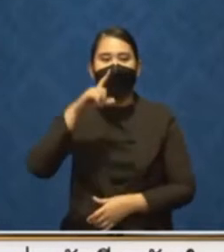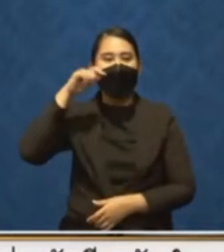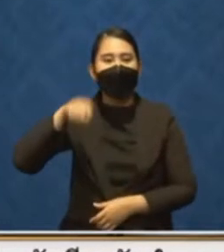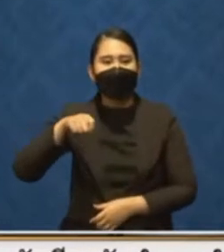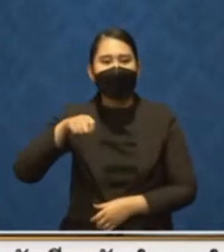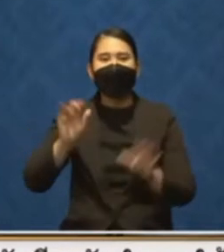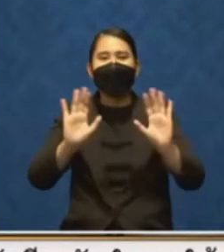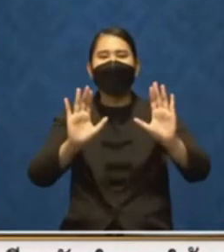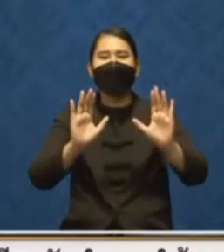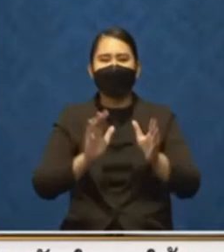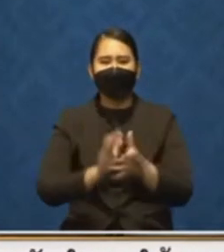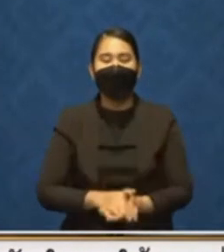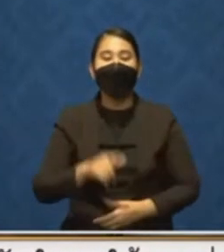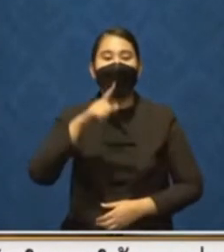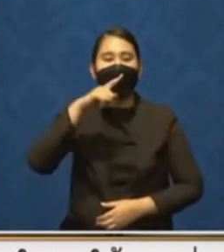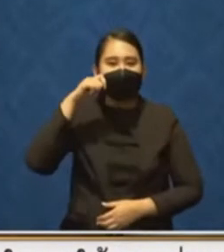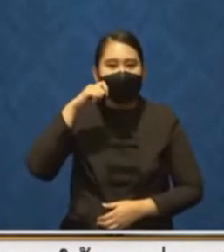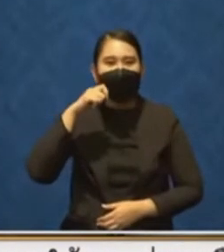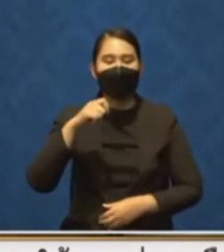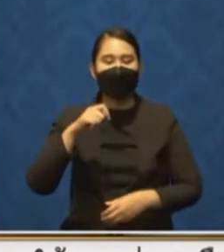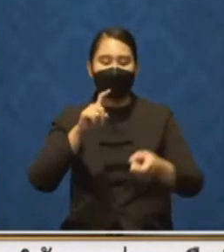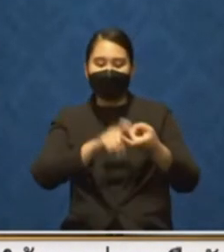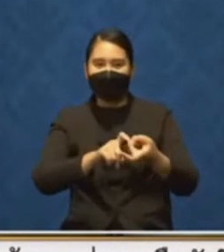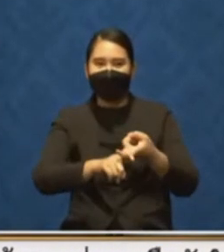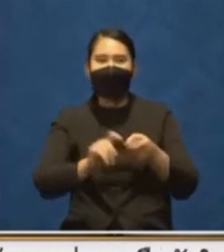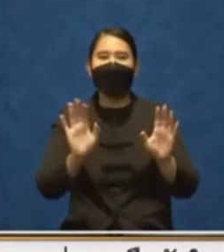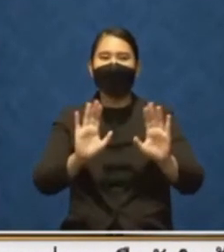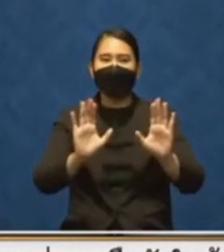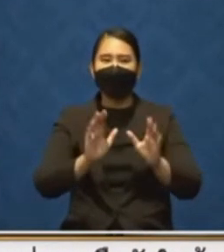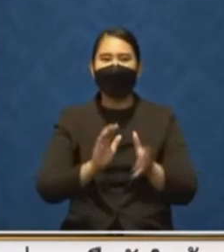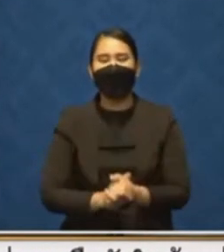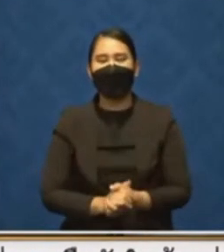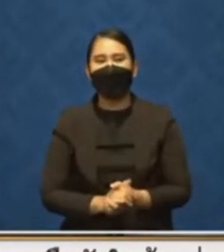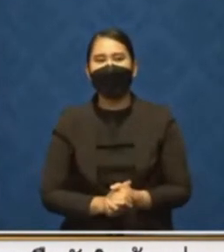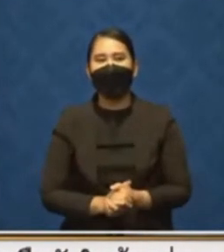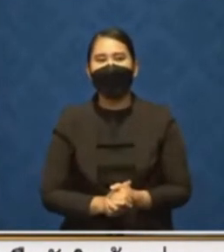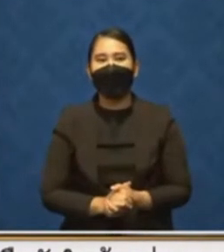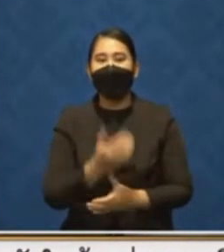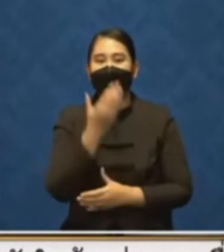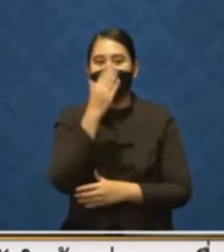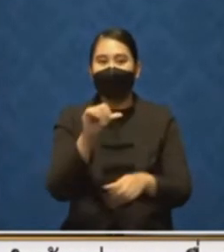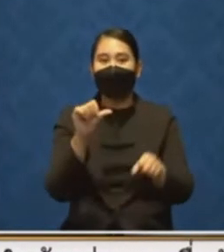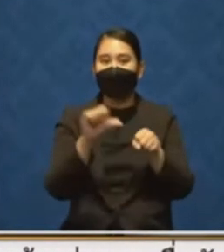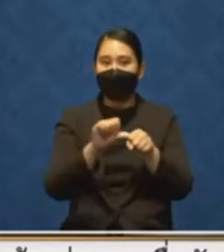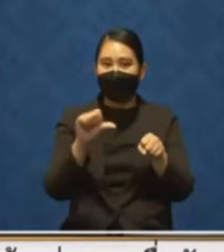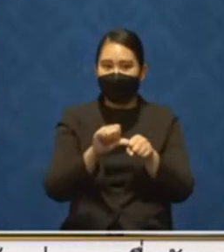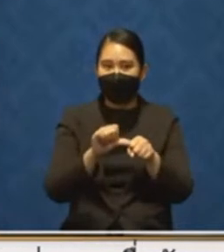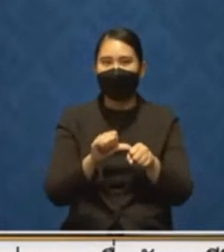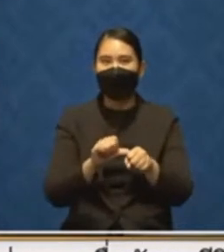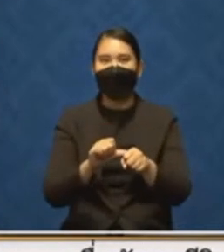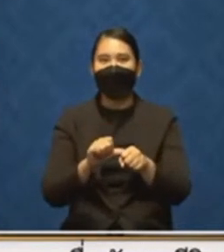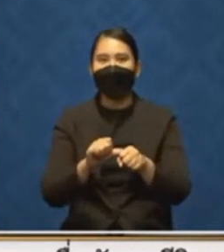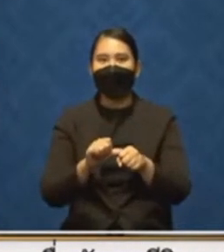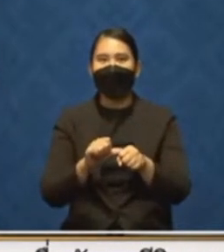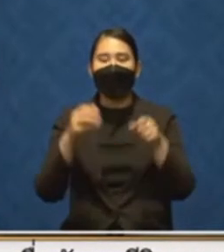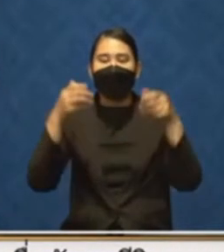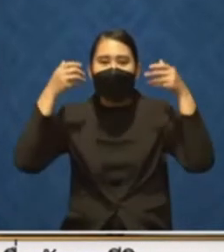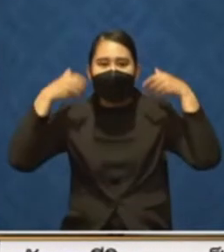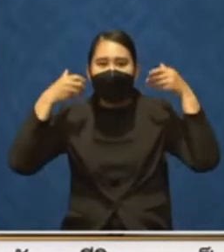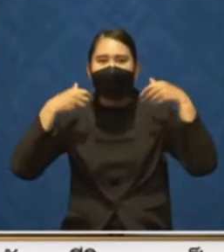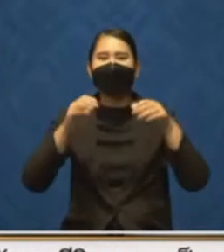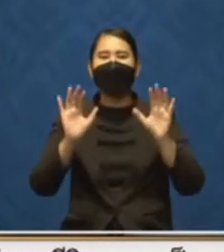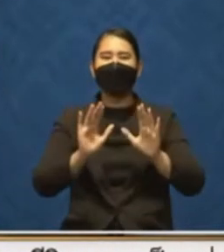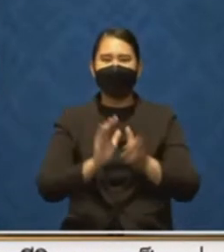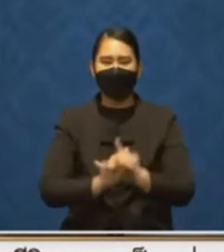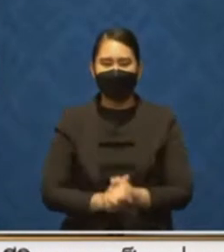ชนครับมันไม่ใช่รัสเซียครับตอนไม่ใช่การปิดพ่อก๊าชธรรมชาติจากมอสโคไปถึงสภาพยุโรปครับ